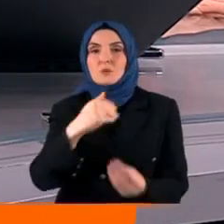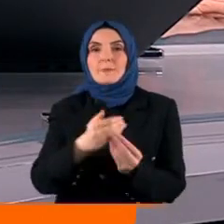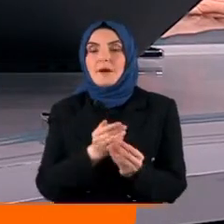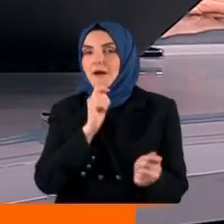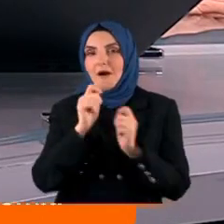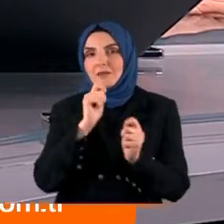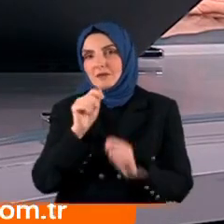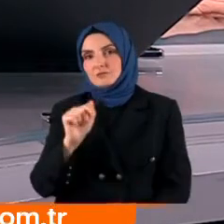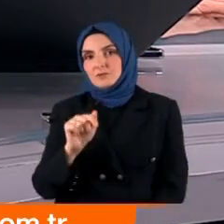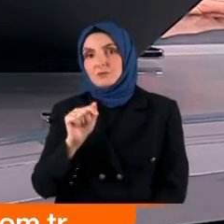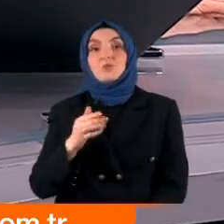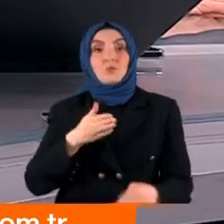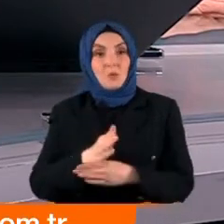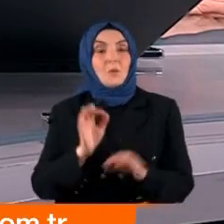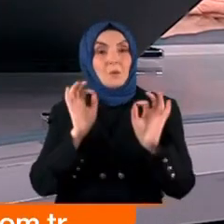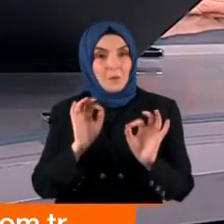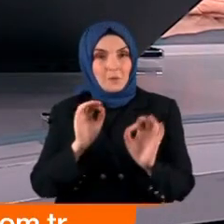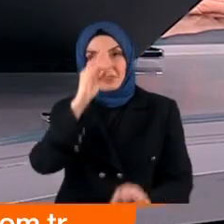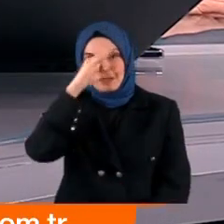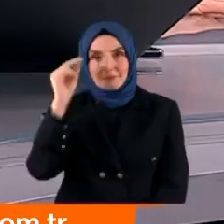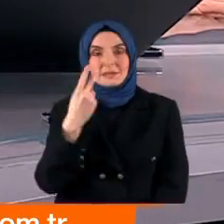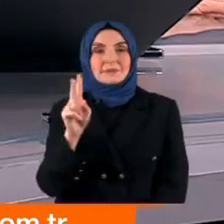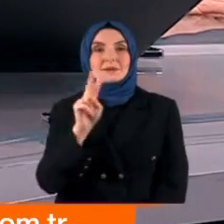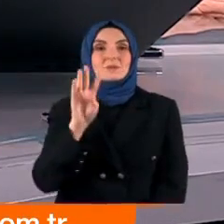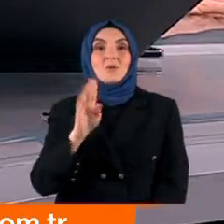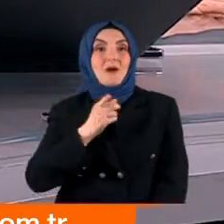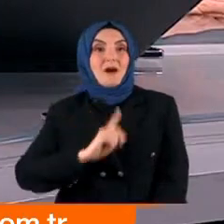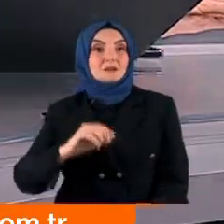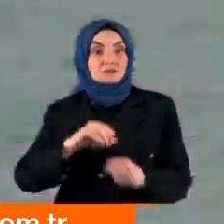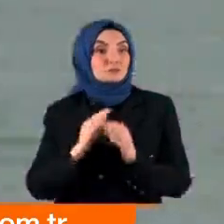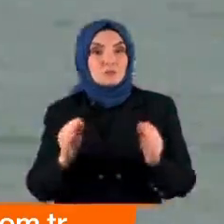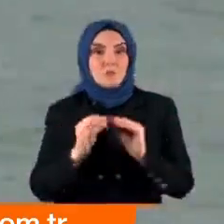Trump'ın 2024 adaylığı için büyük bir sorun olabilir.